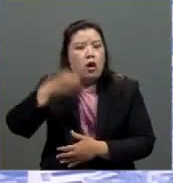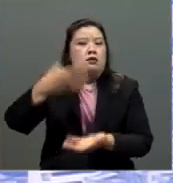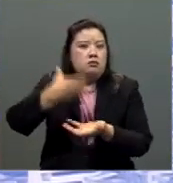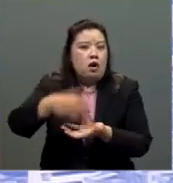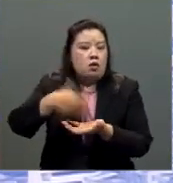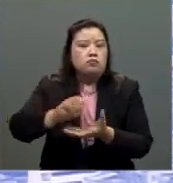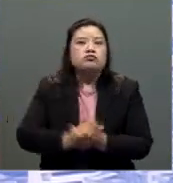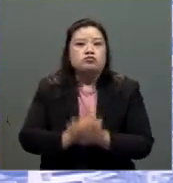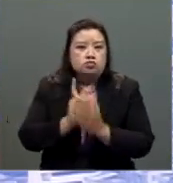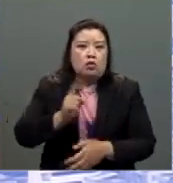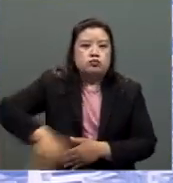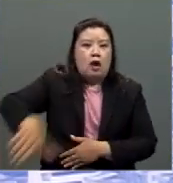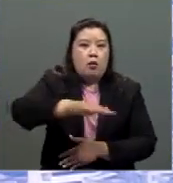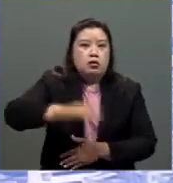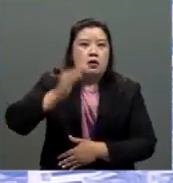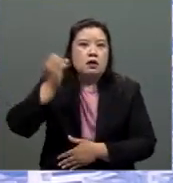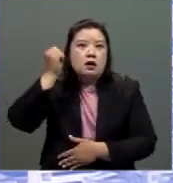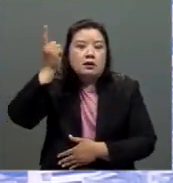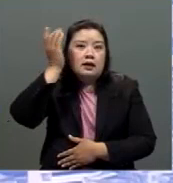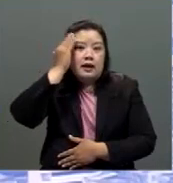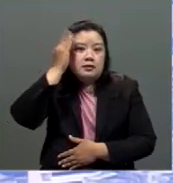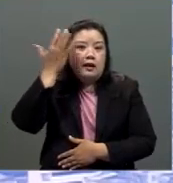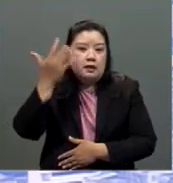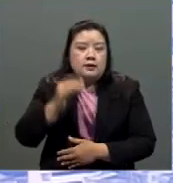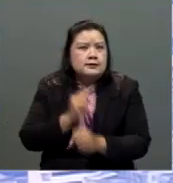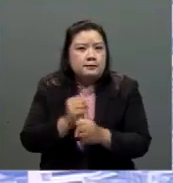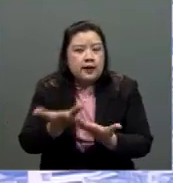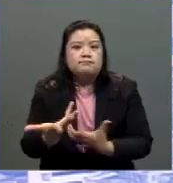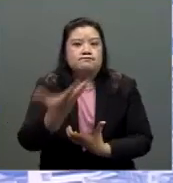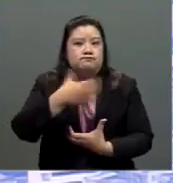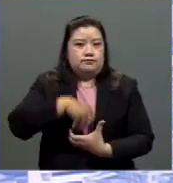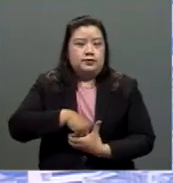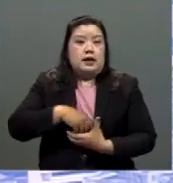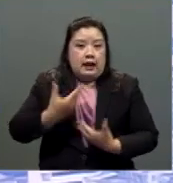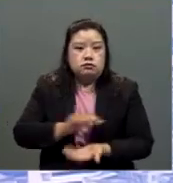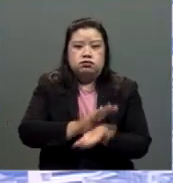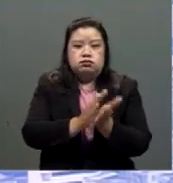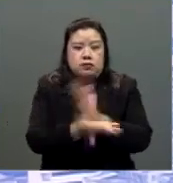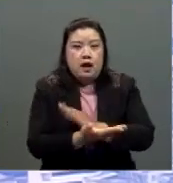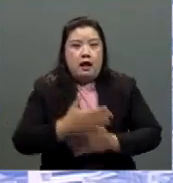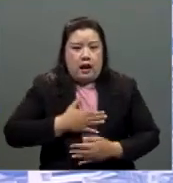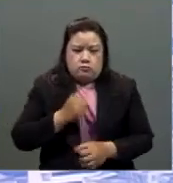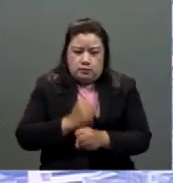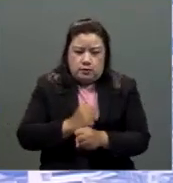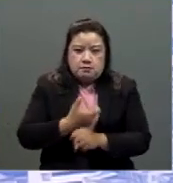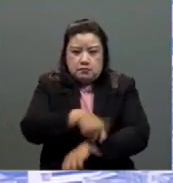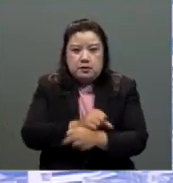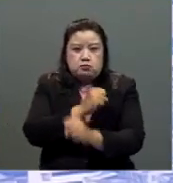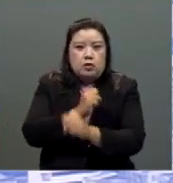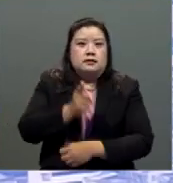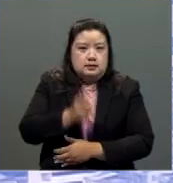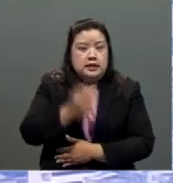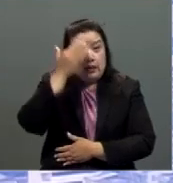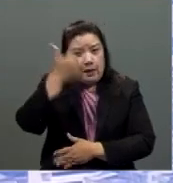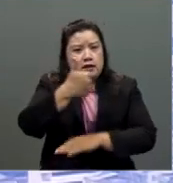ที่ของทุกท่านพอรับรู้เสร็จแล้วช่วยไปแปลงให้เป็นการปฏิบัติรับนโยบายของทางผู้ว่าราชการจังหวัดนะครับจริ